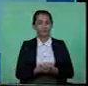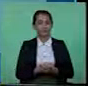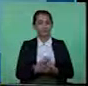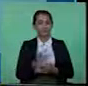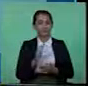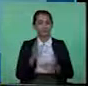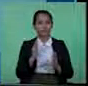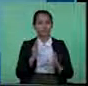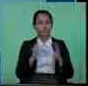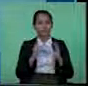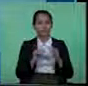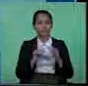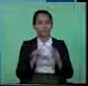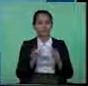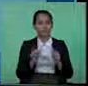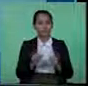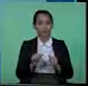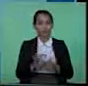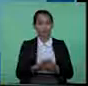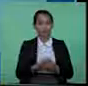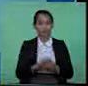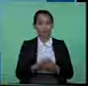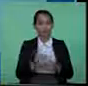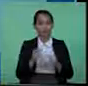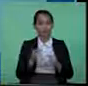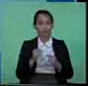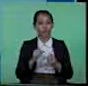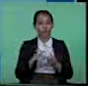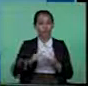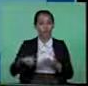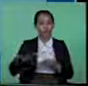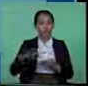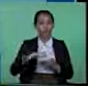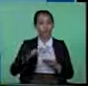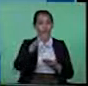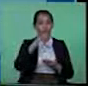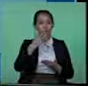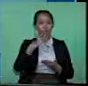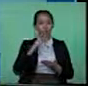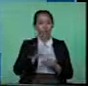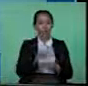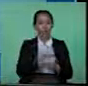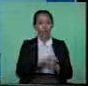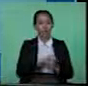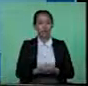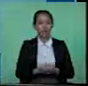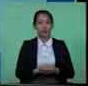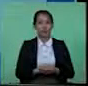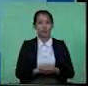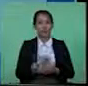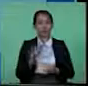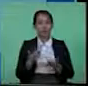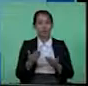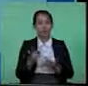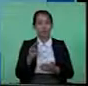To'g'ri turburchak shaklidagi muz maydonining bo'yi 30 metr, eni 60 metr.